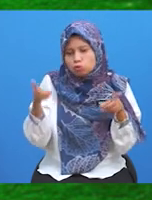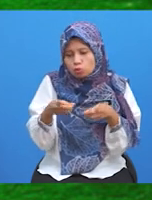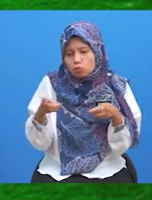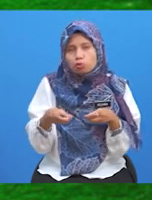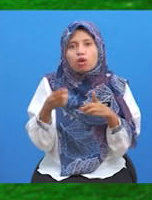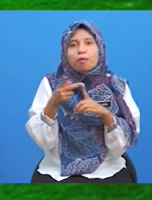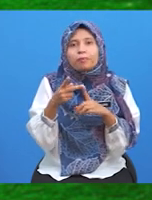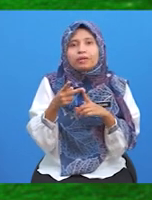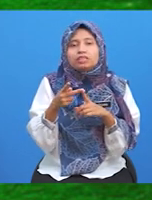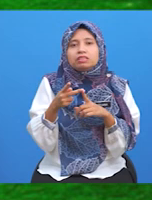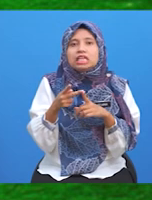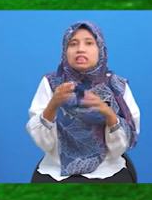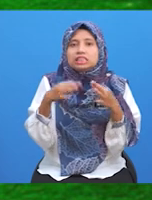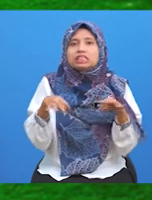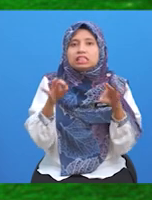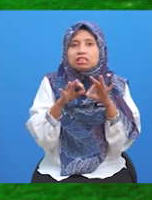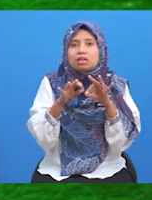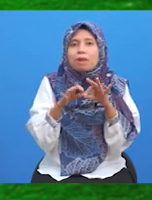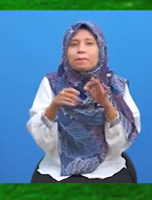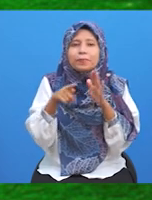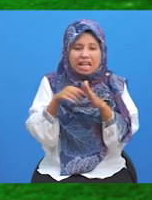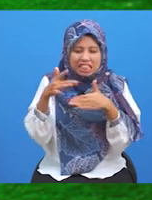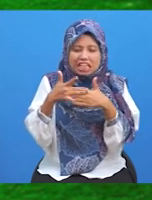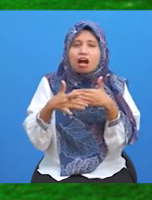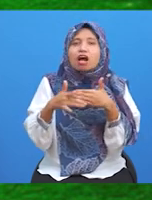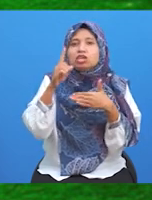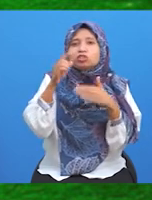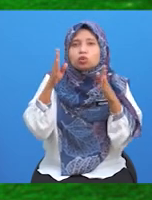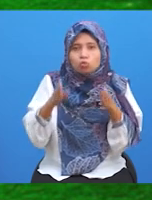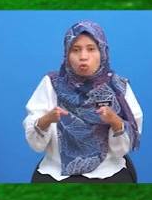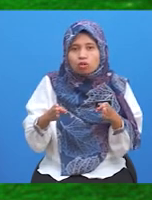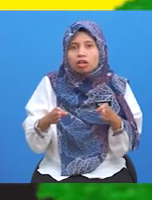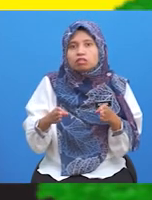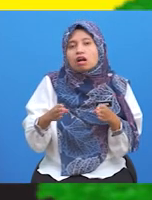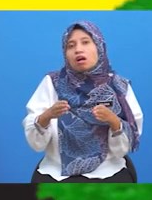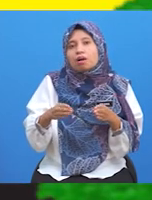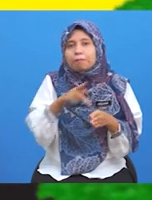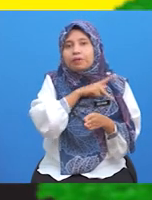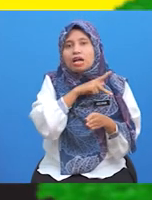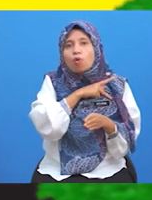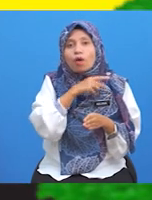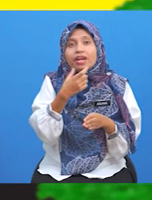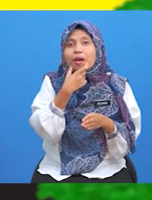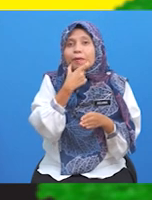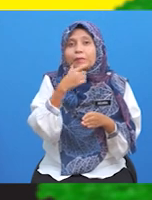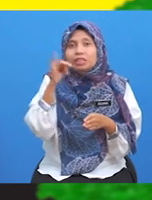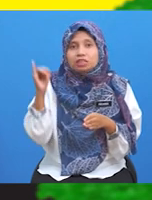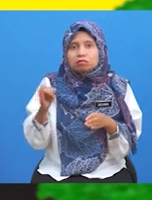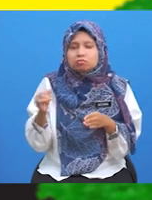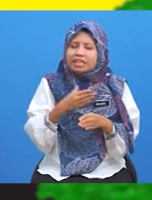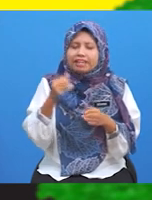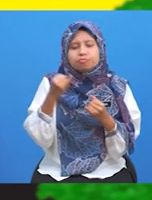kepada peristiwa sungkit berdarah, iaitu pembunuhan seorang pegawai British. Keadaan tersebut juga